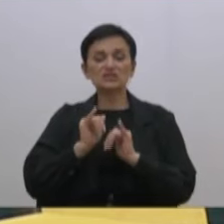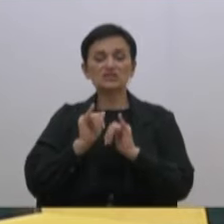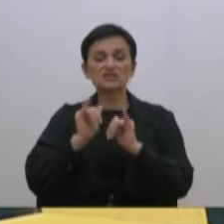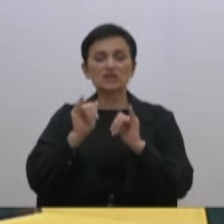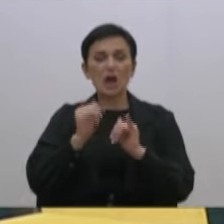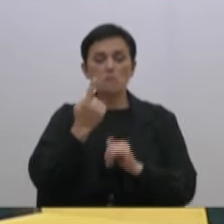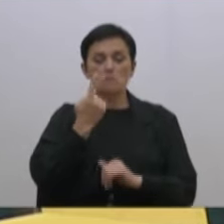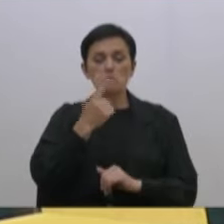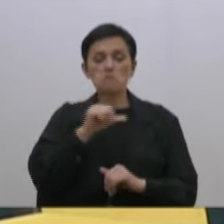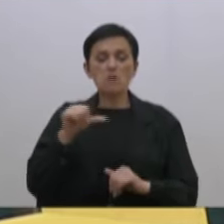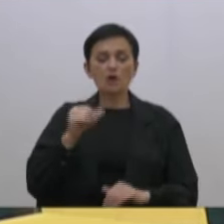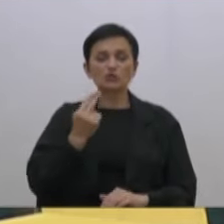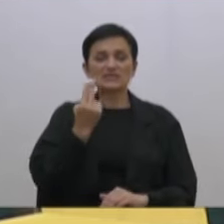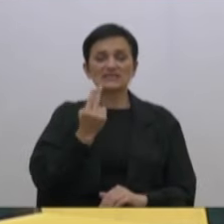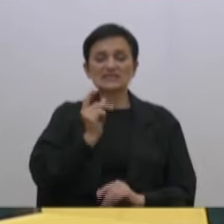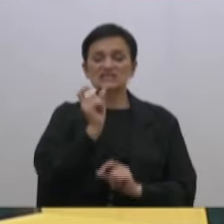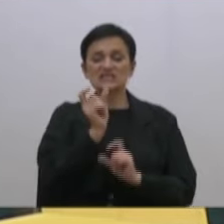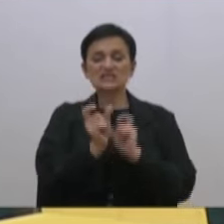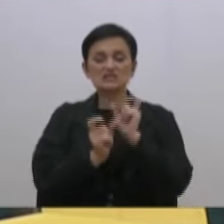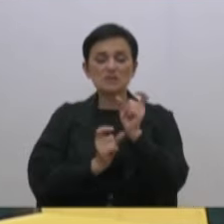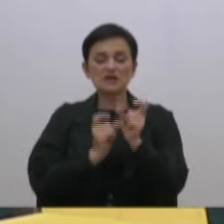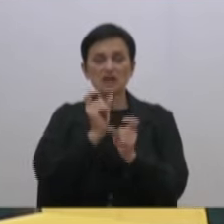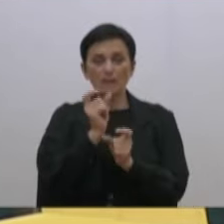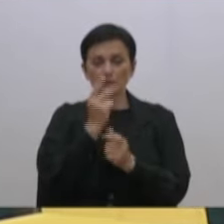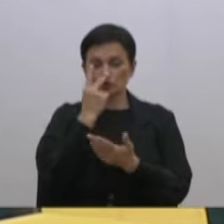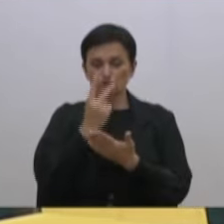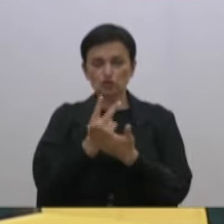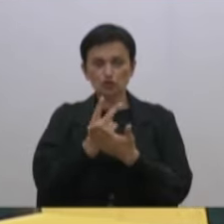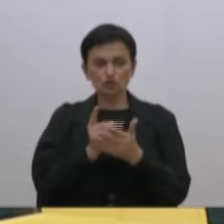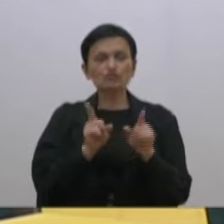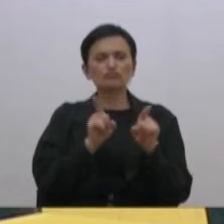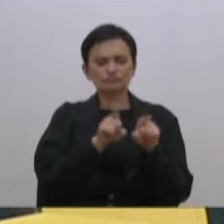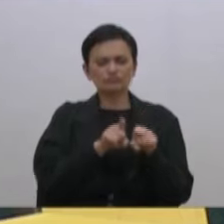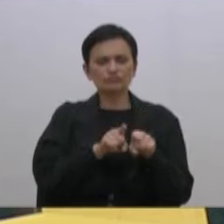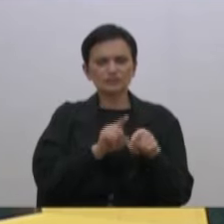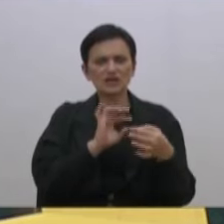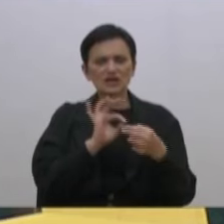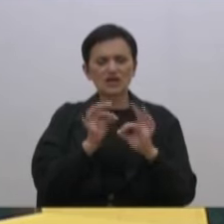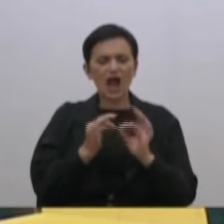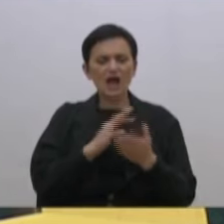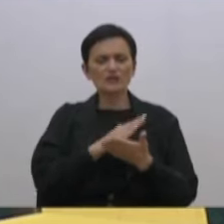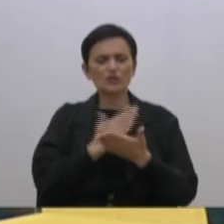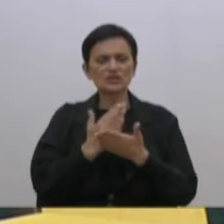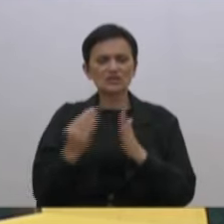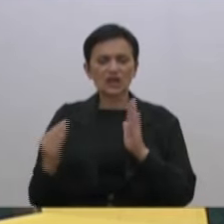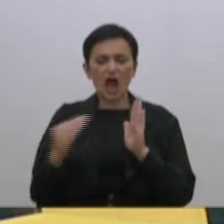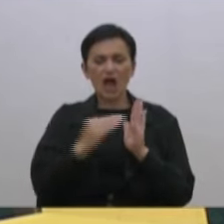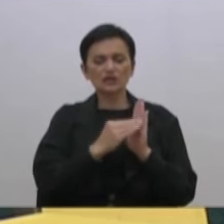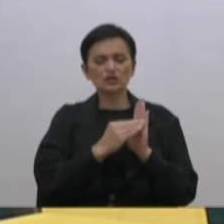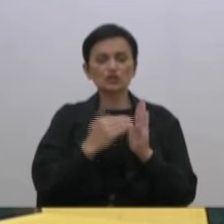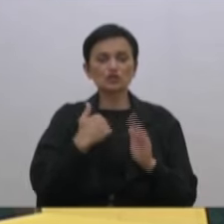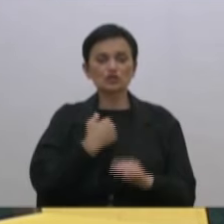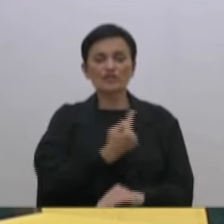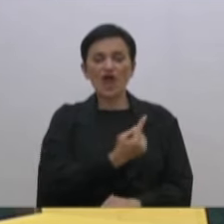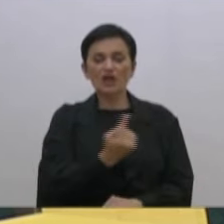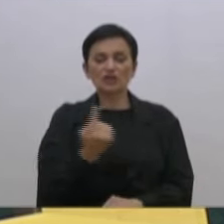მარტო უკვე ციფრებში გამოიხატება, არამედ გარკვეულწილად აისახება ჩვენი